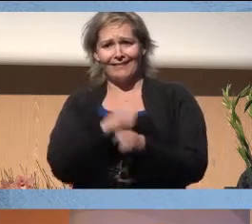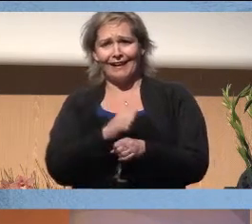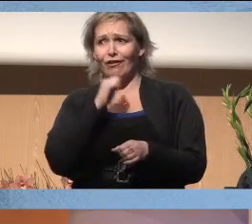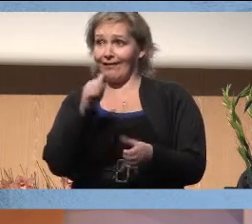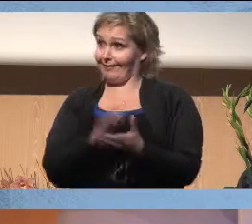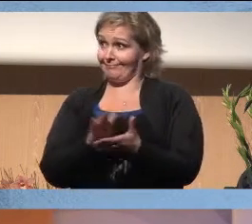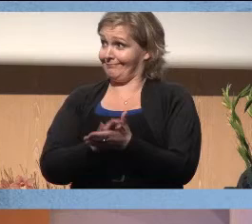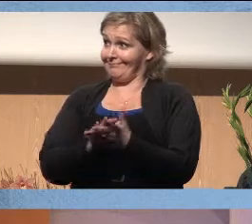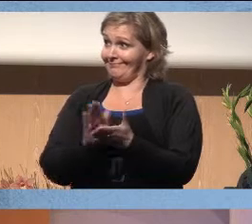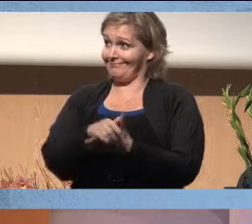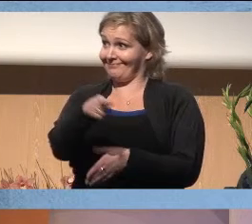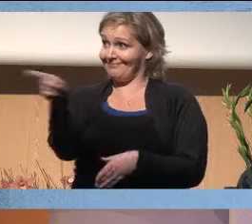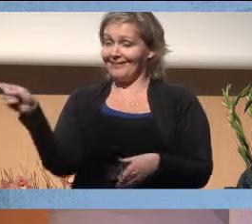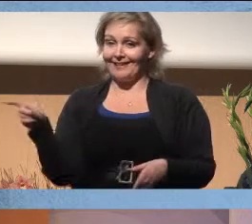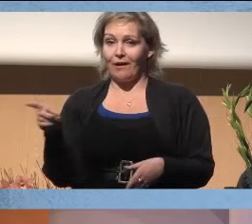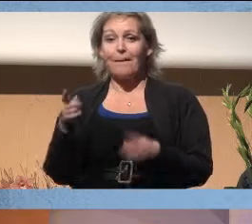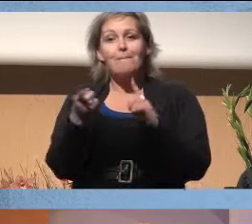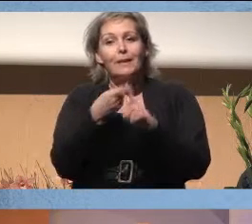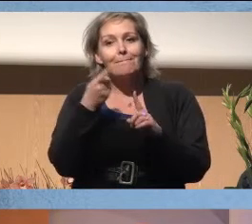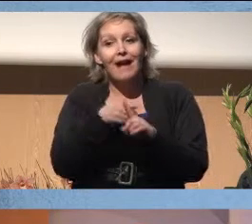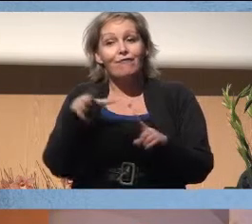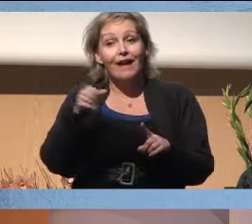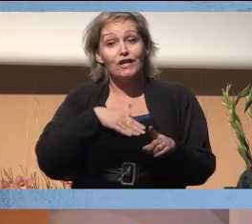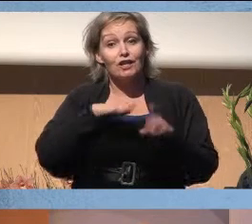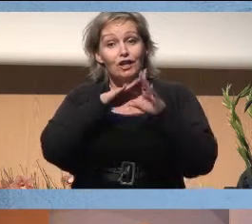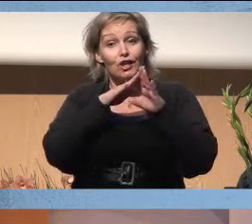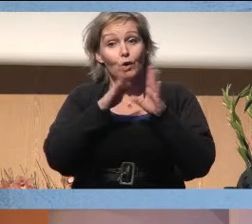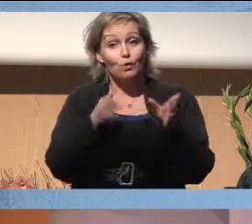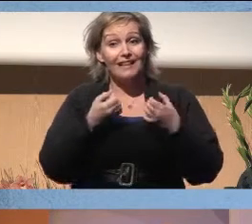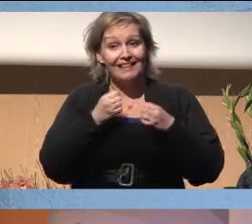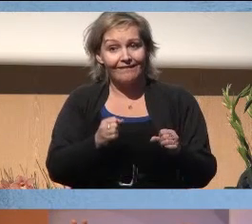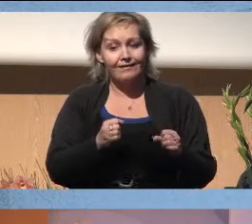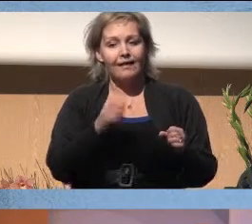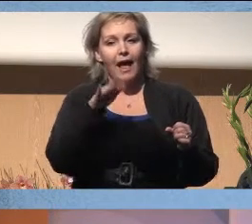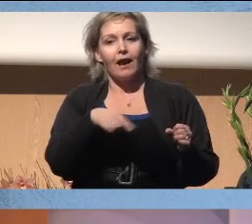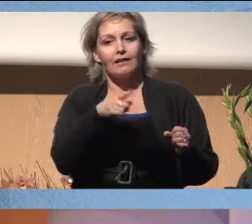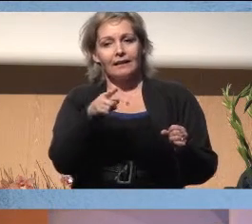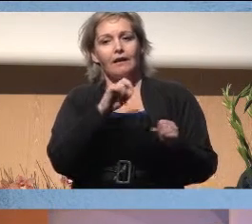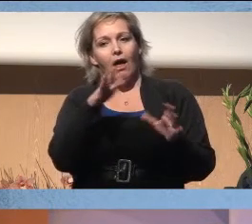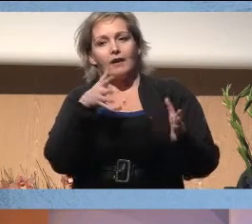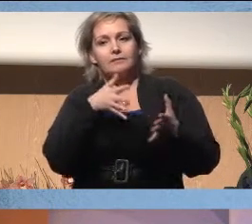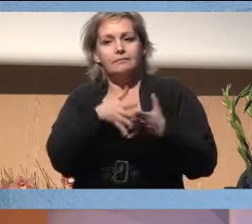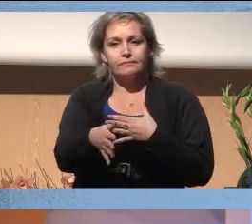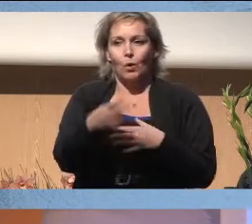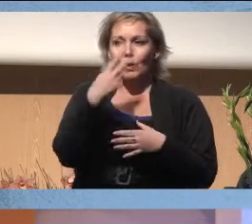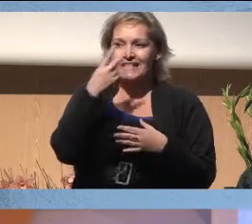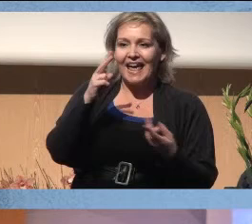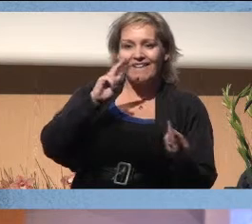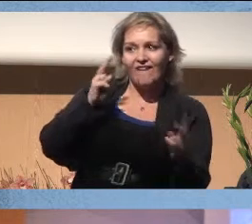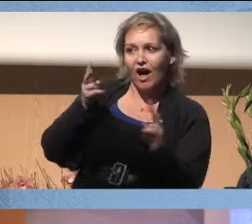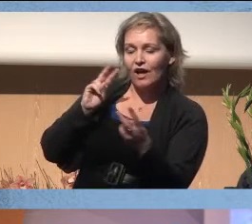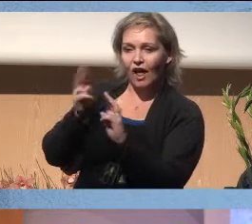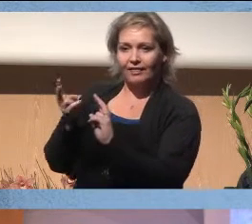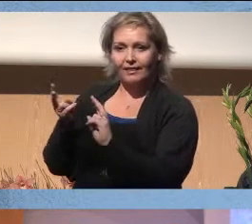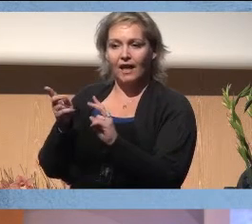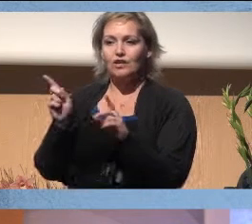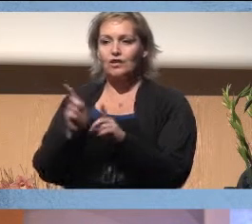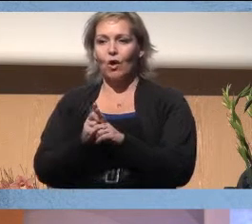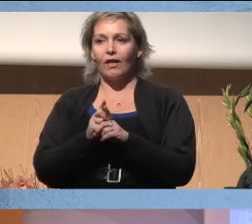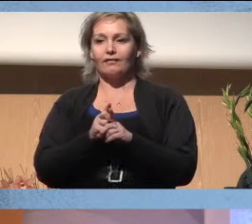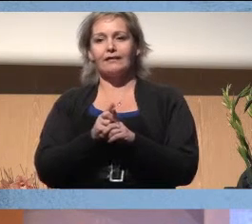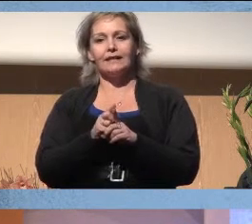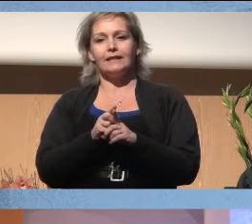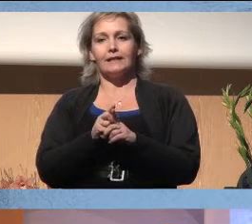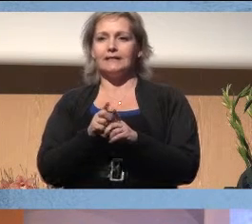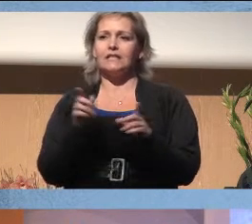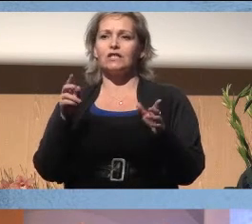det primære for hele sykehusdriften er at vi får til å se hverandre, sånn at vi